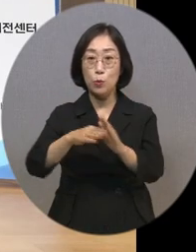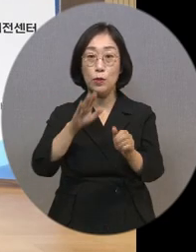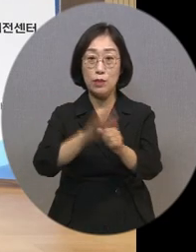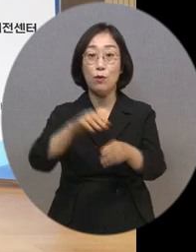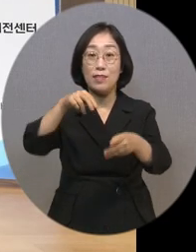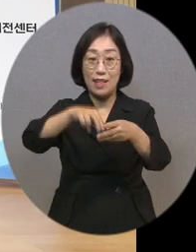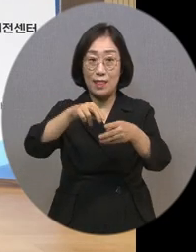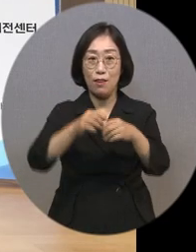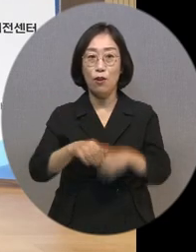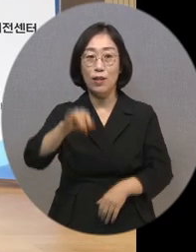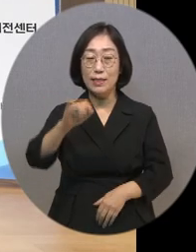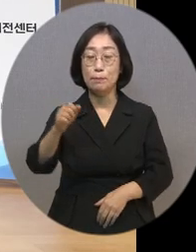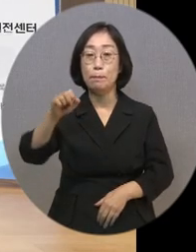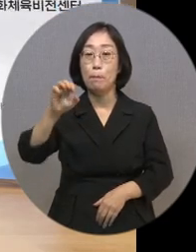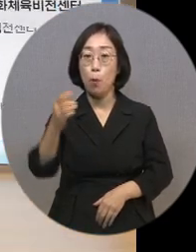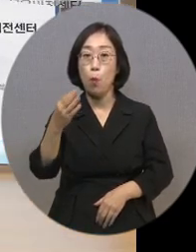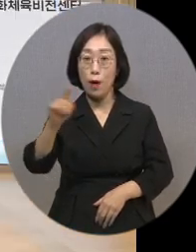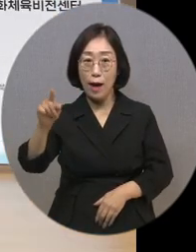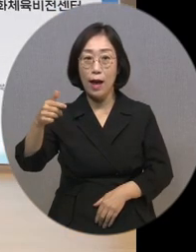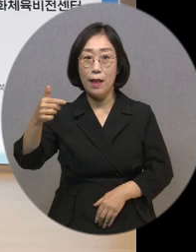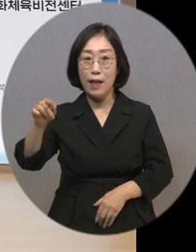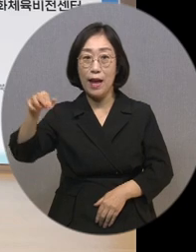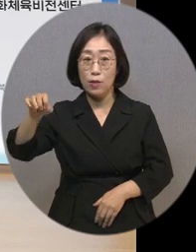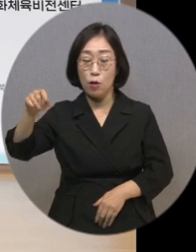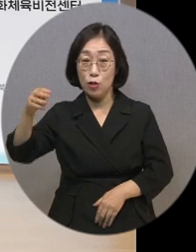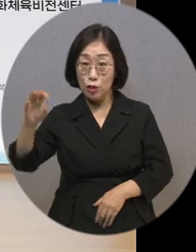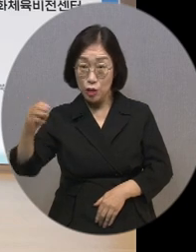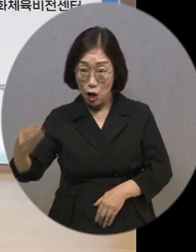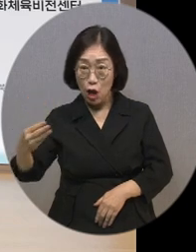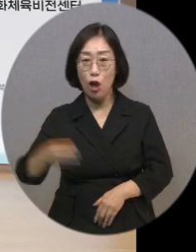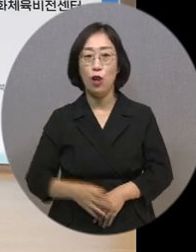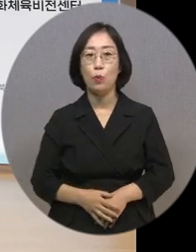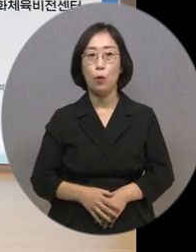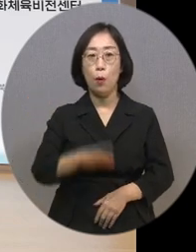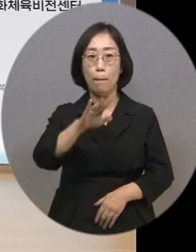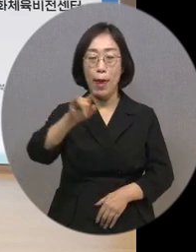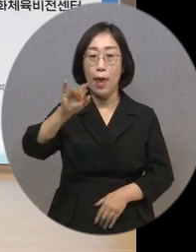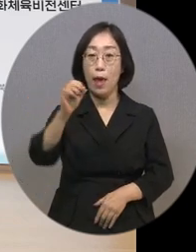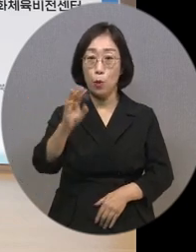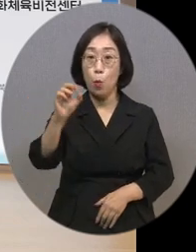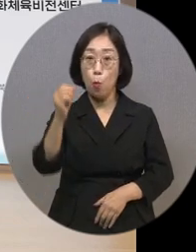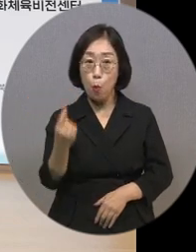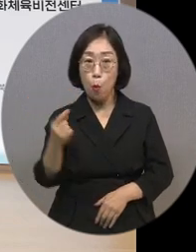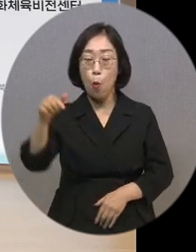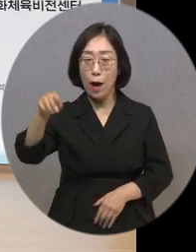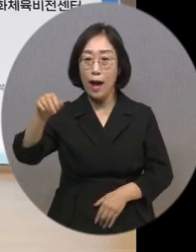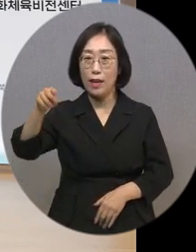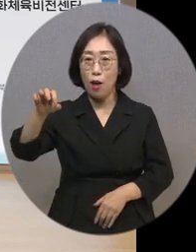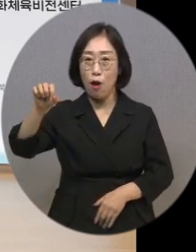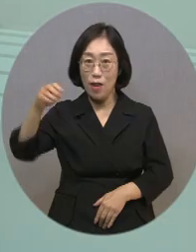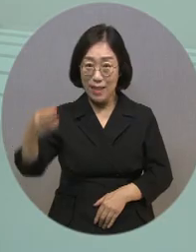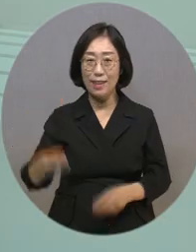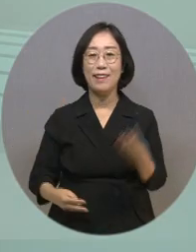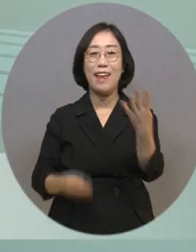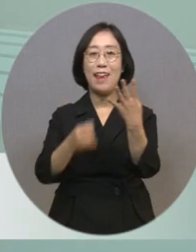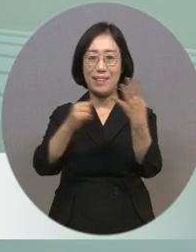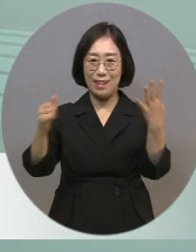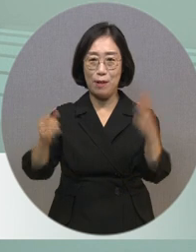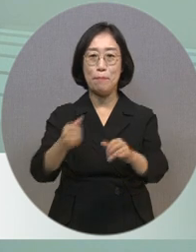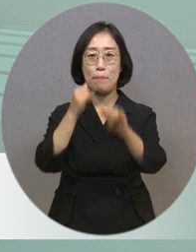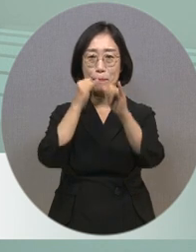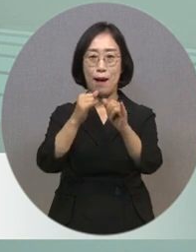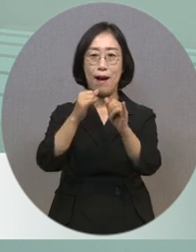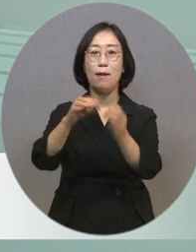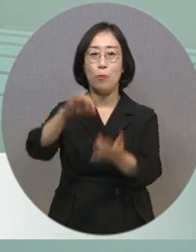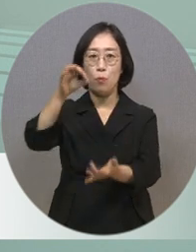중인 신보라, 나성열, 홀트학교 재직 중인 배용호, 강경일 선수가 차지했습니다. 시험